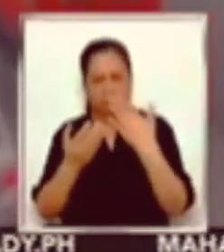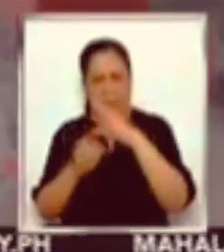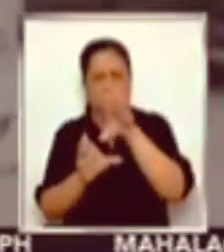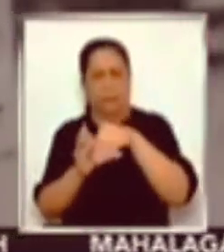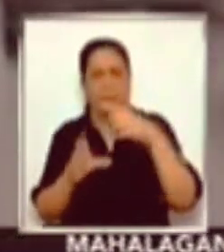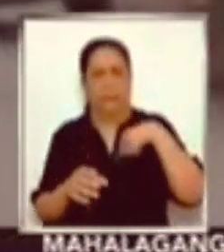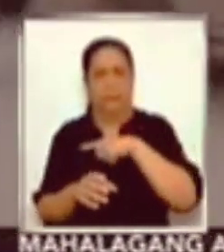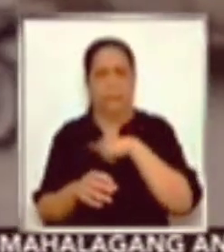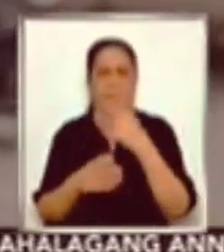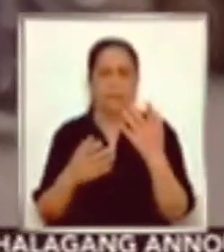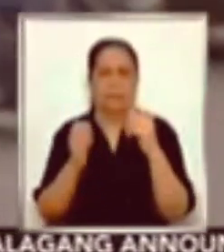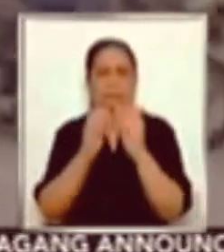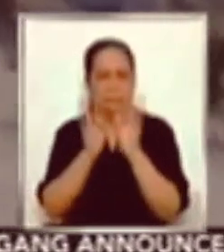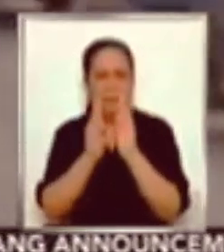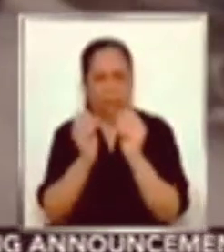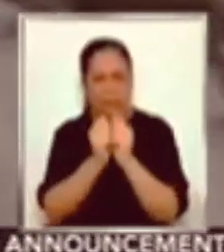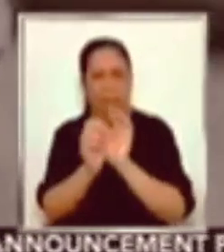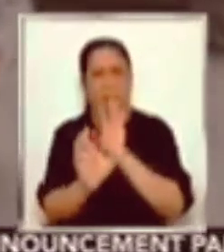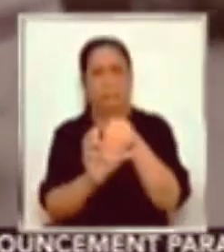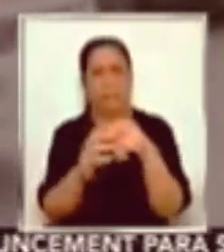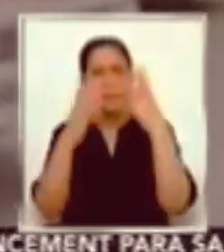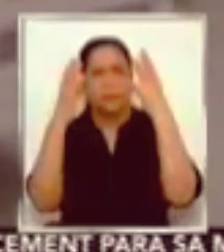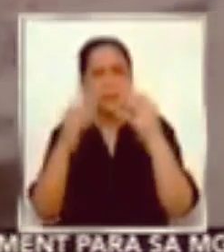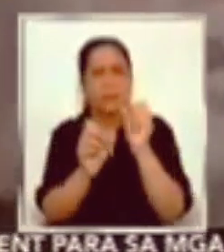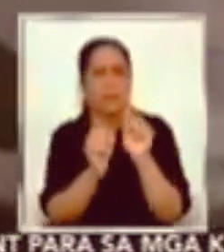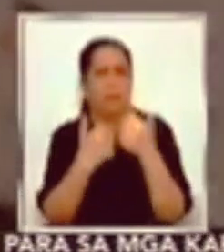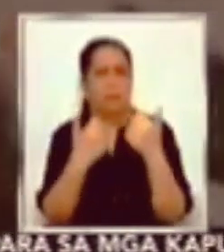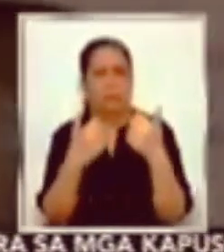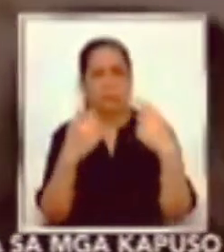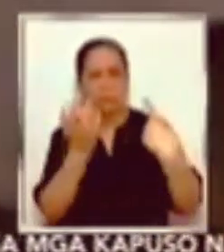isama lang kami sa isang meeting. Ma-involve man lang kami doon sa decision making. O